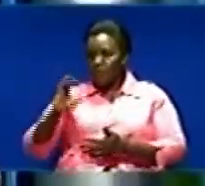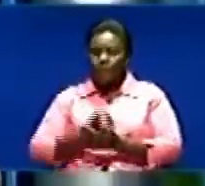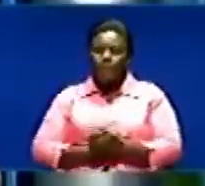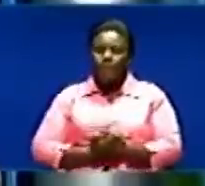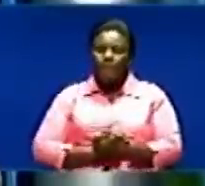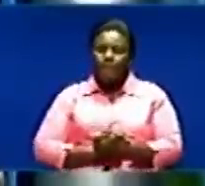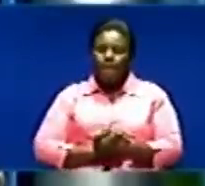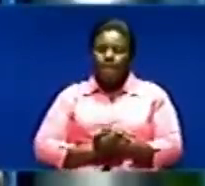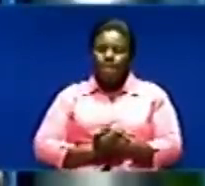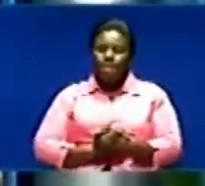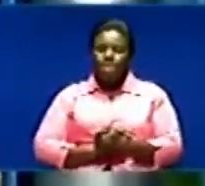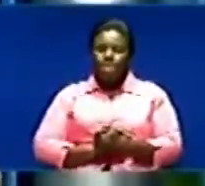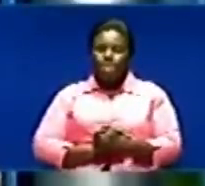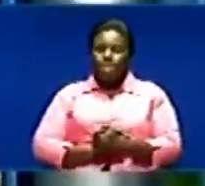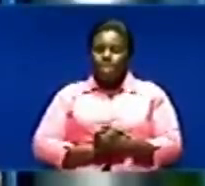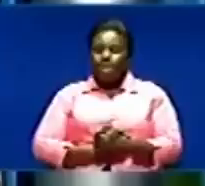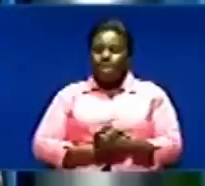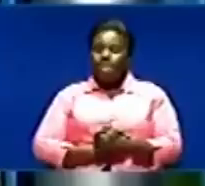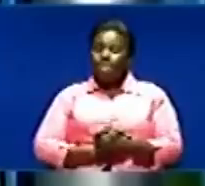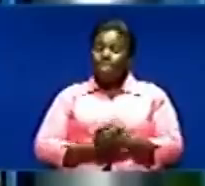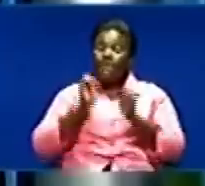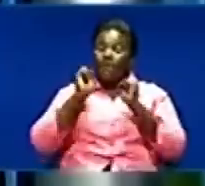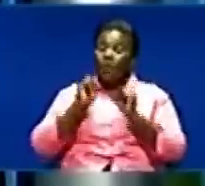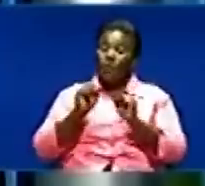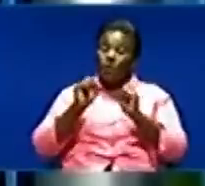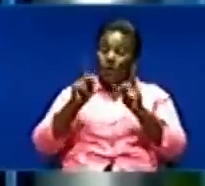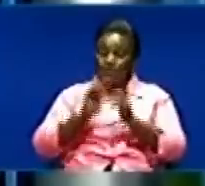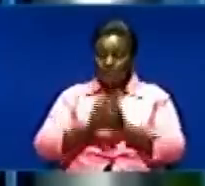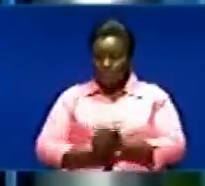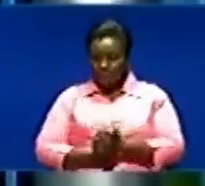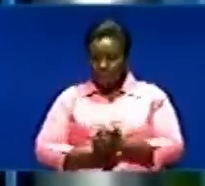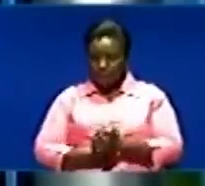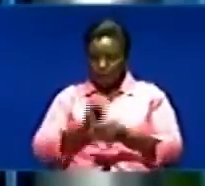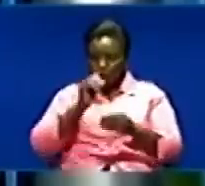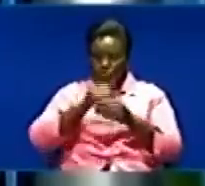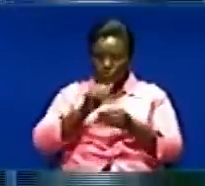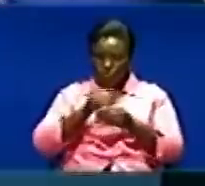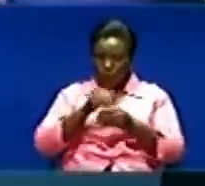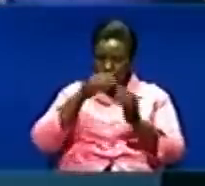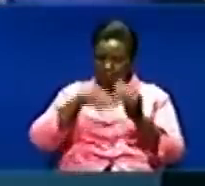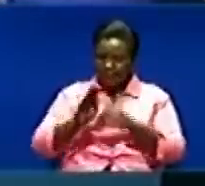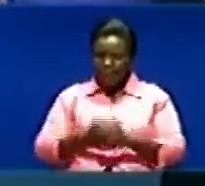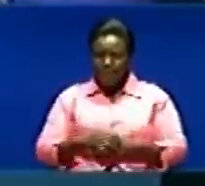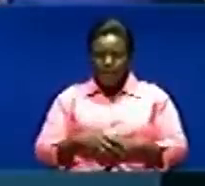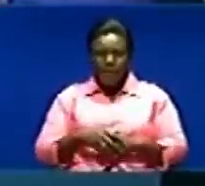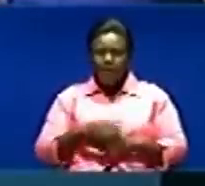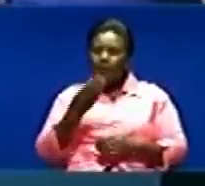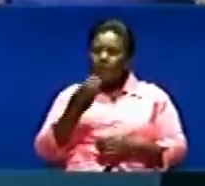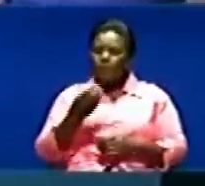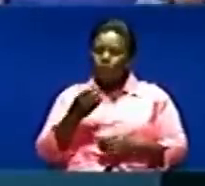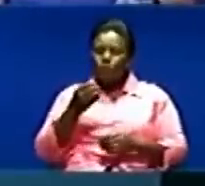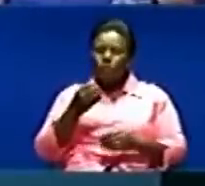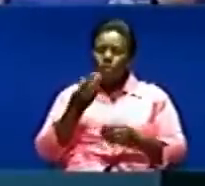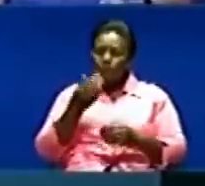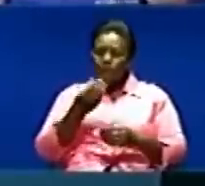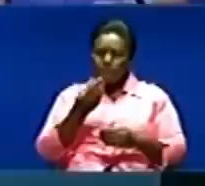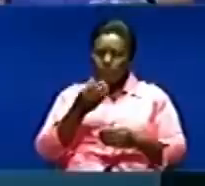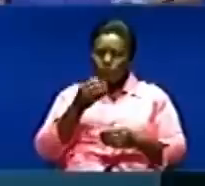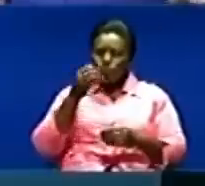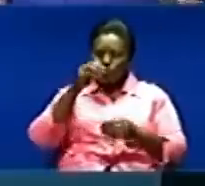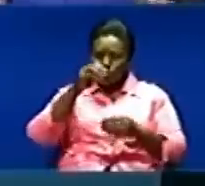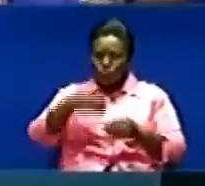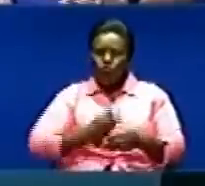Sawa sawa, ndio hivyo tena katika ile ya nitumie mtoto anaumwa au sijui nini, nitumie